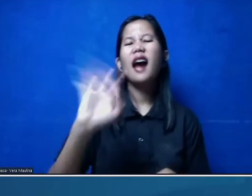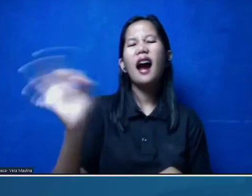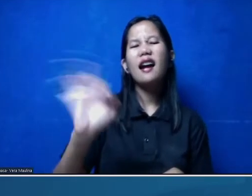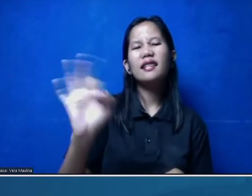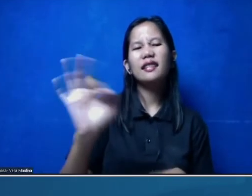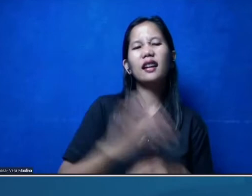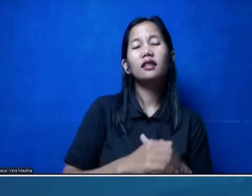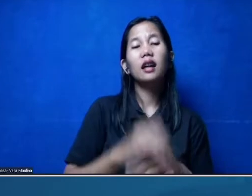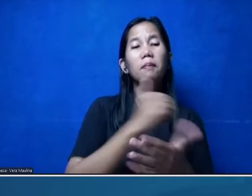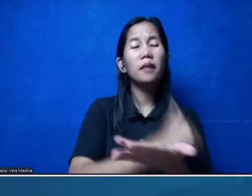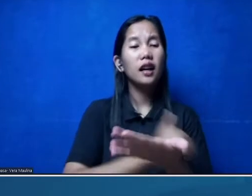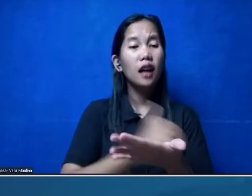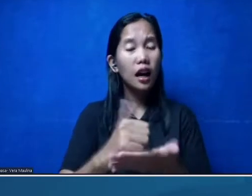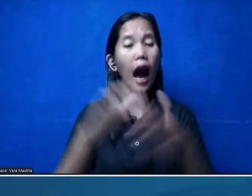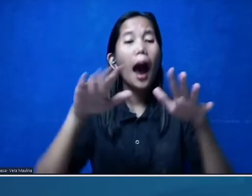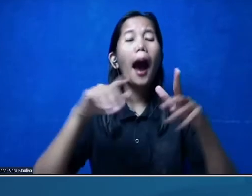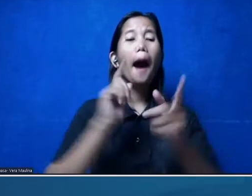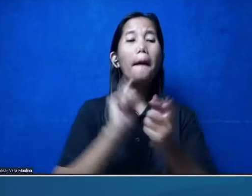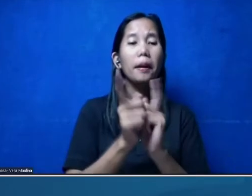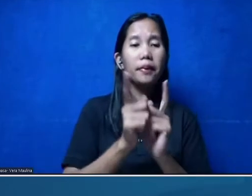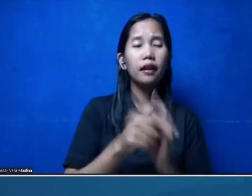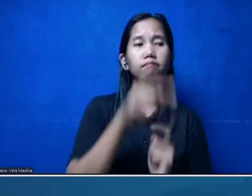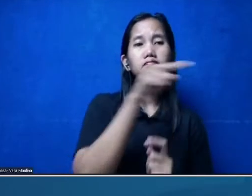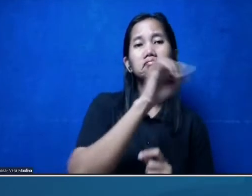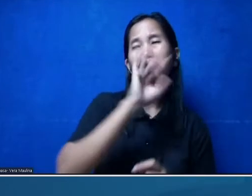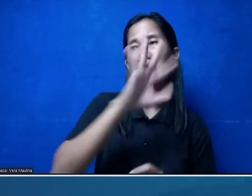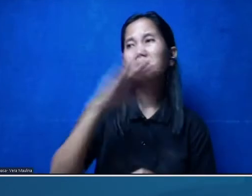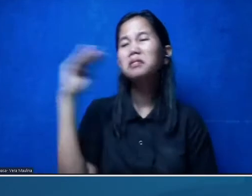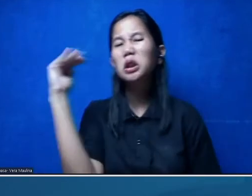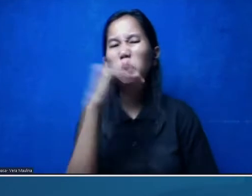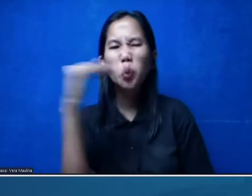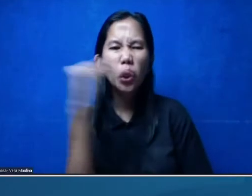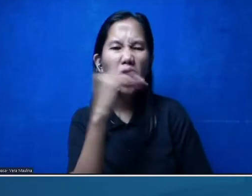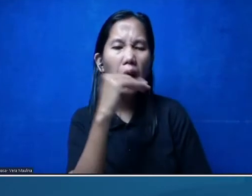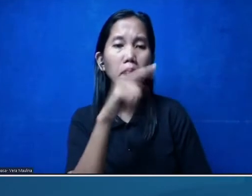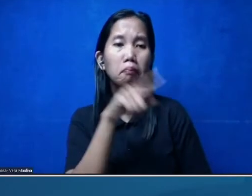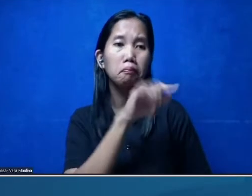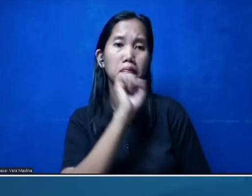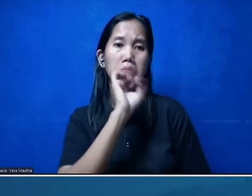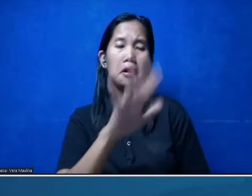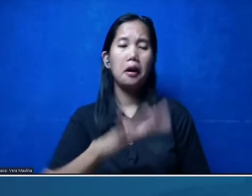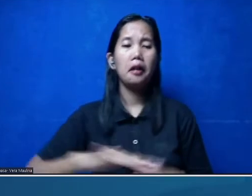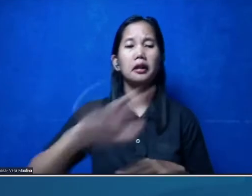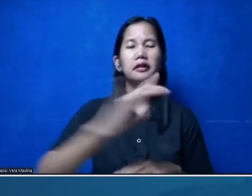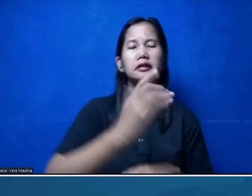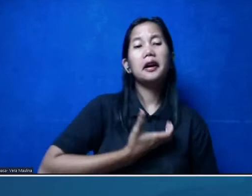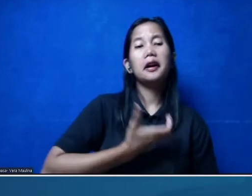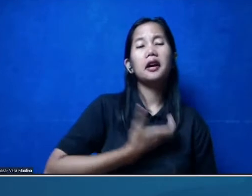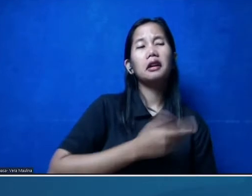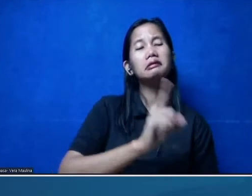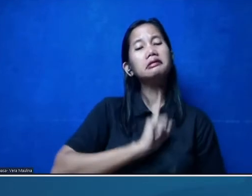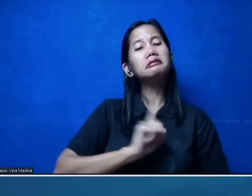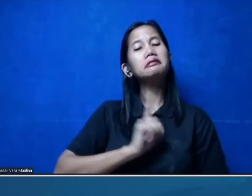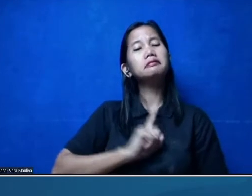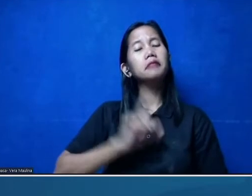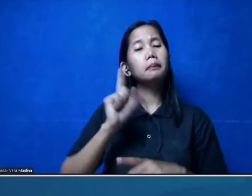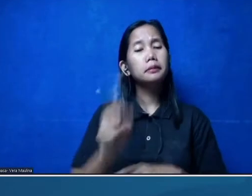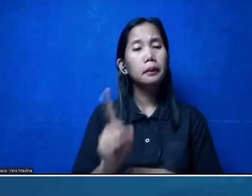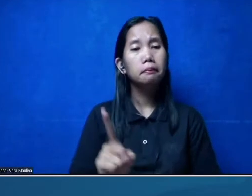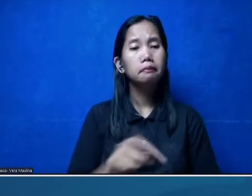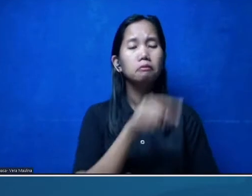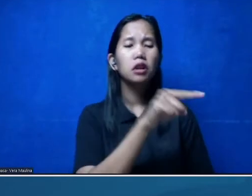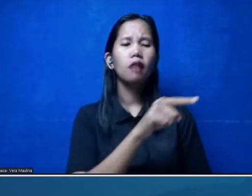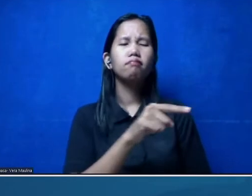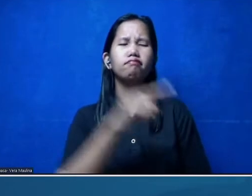sebab Ia adalah Pendusta dan Bapa segala dusta dan saudara adik-adik Apa pekerjaannya